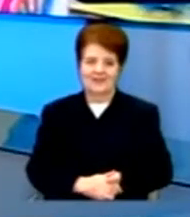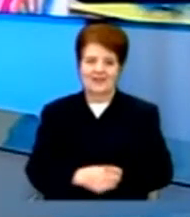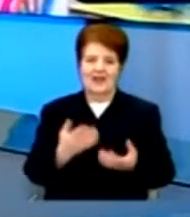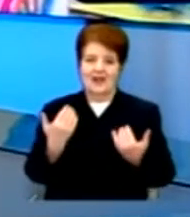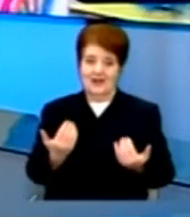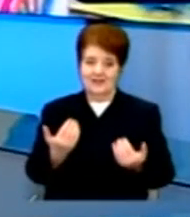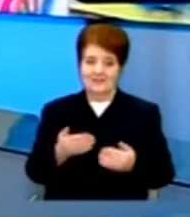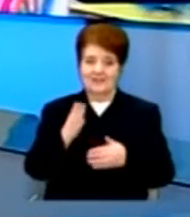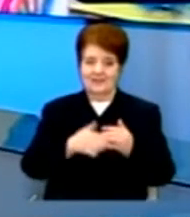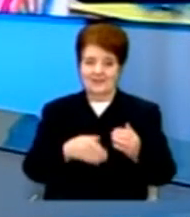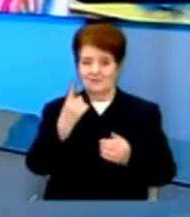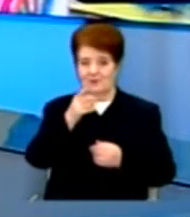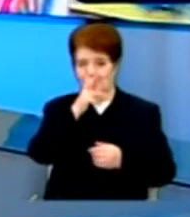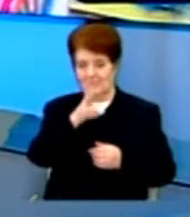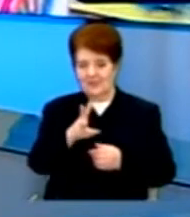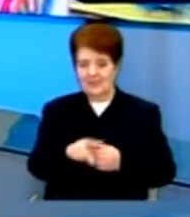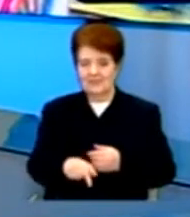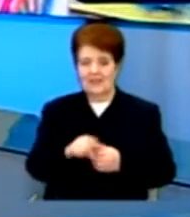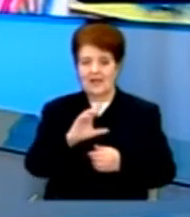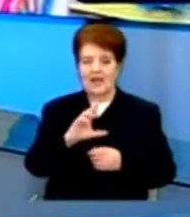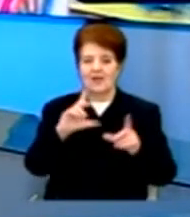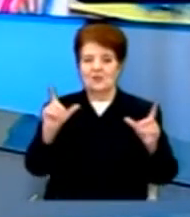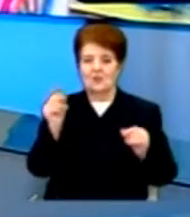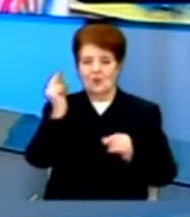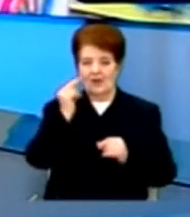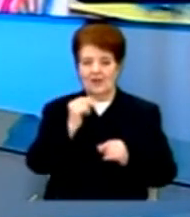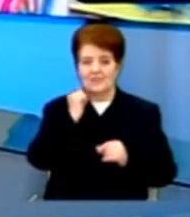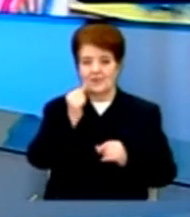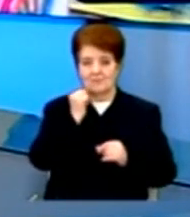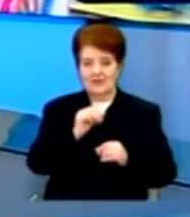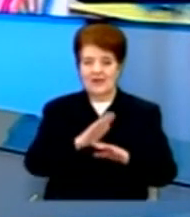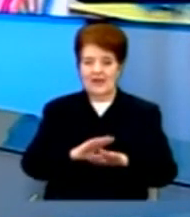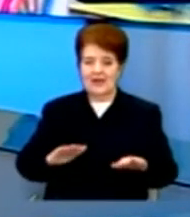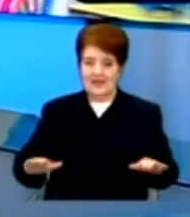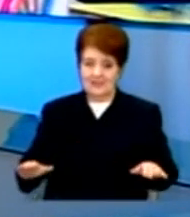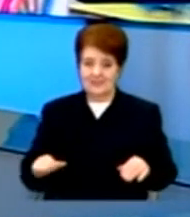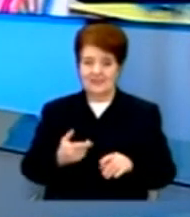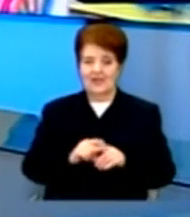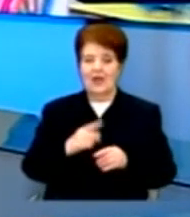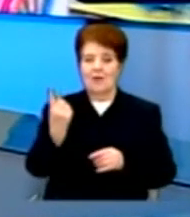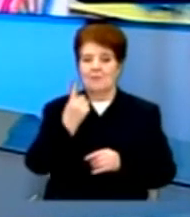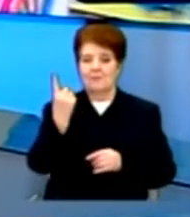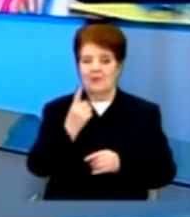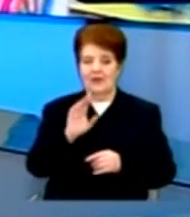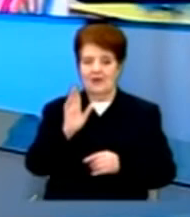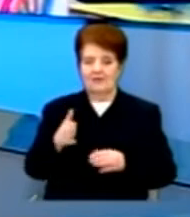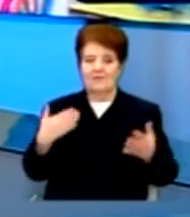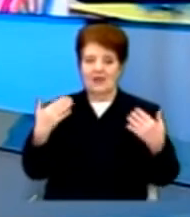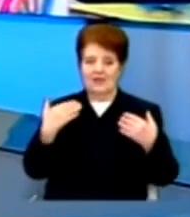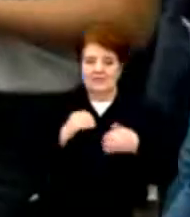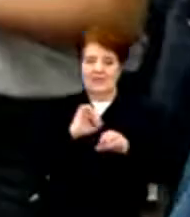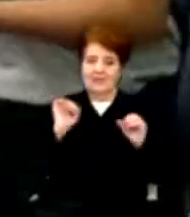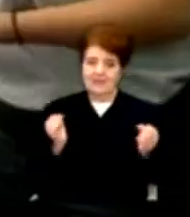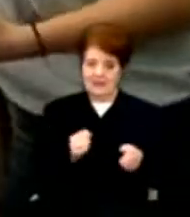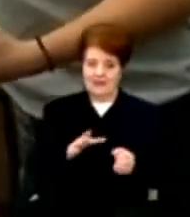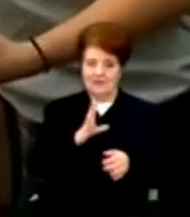Astăzi s-a încheiat primul semestru al anului școlar. De mâine, elevii claselor primare, gimnaziale și liceale sunt în mult așteptată vacanță de iarnă. Ei